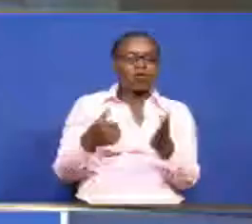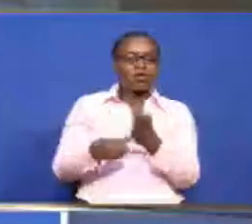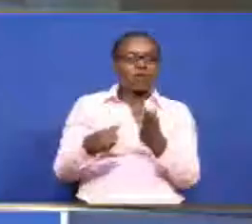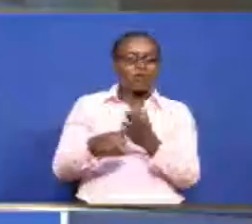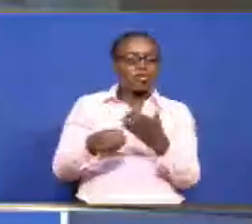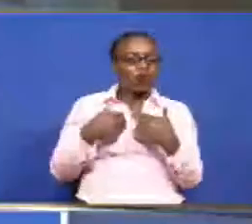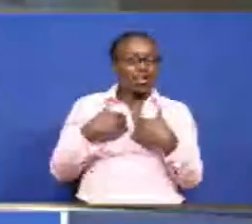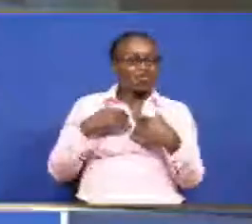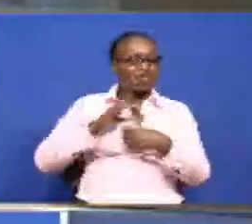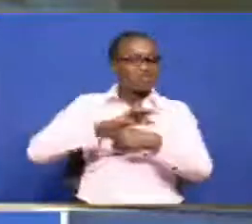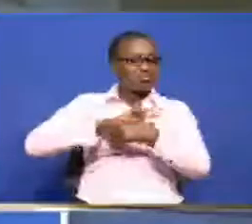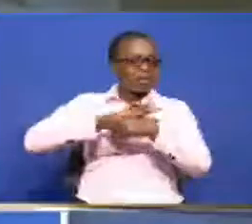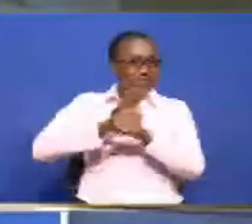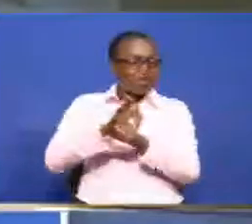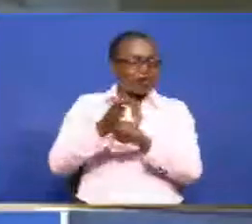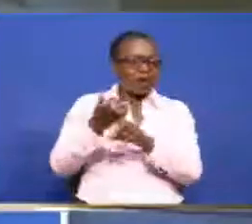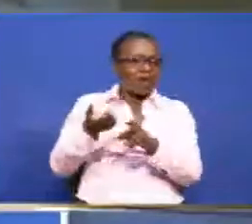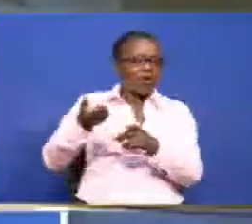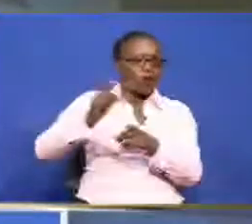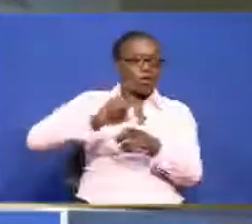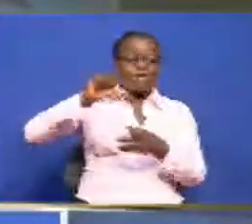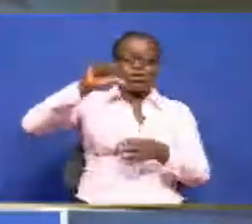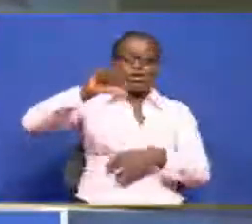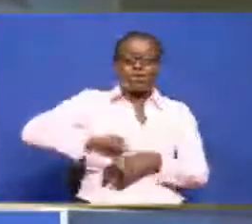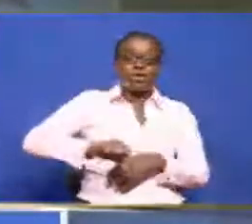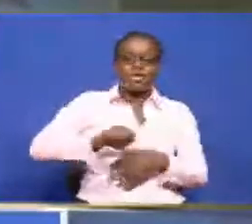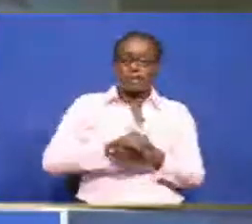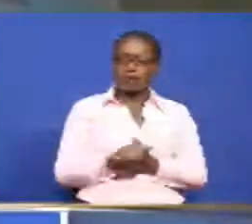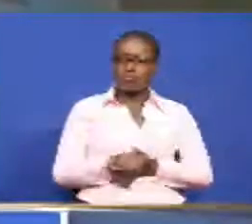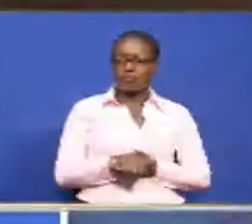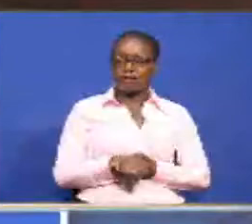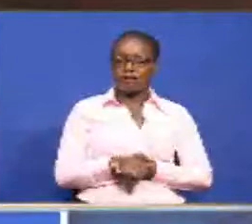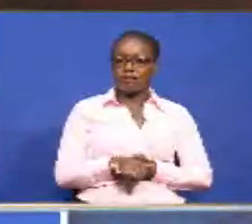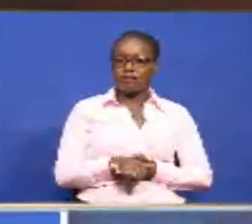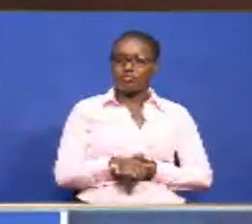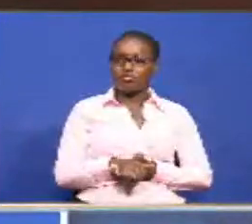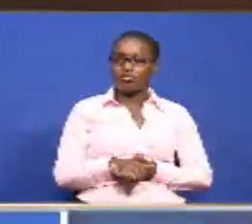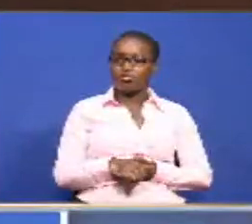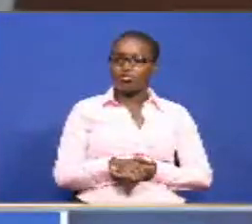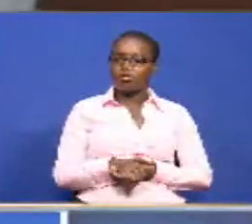la COVID-19, kama anavyoarifu Kamche Menza.